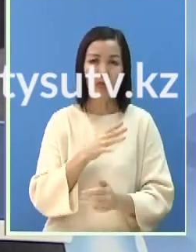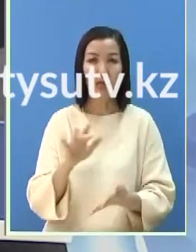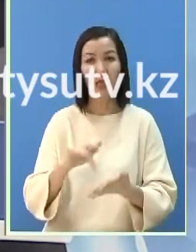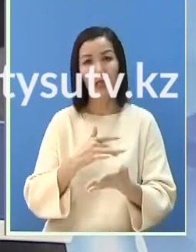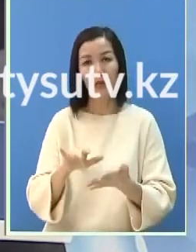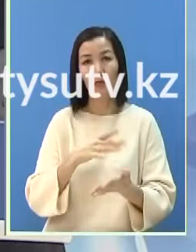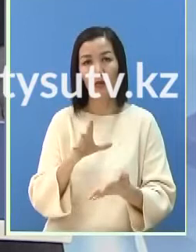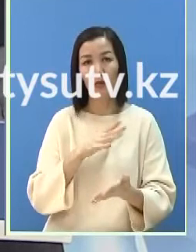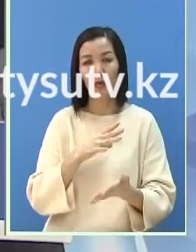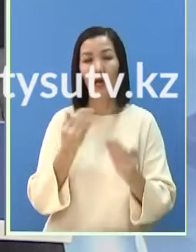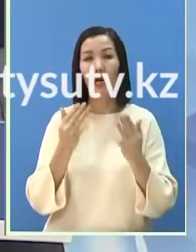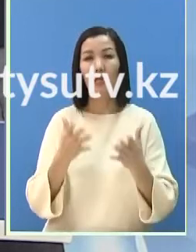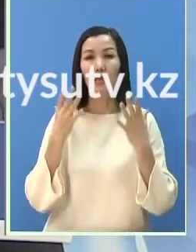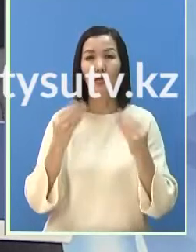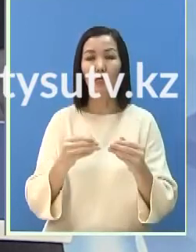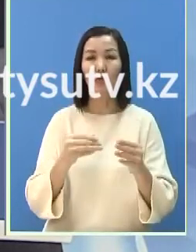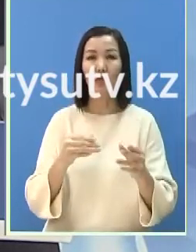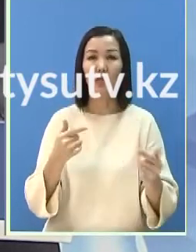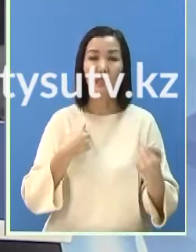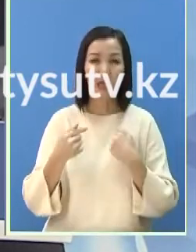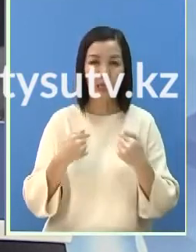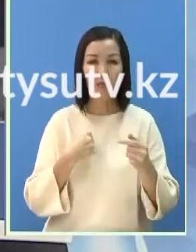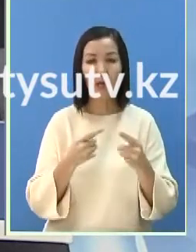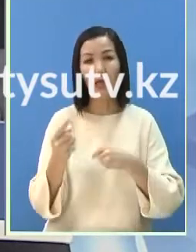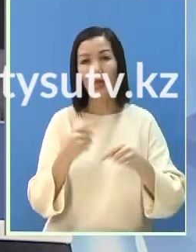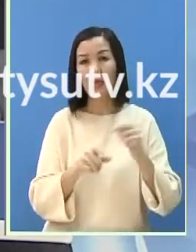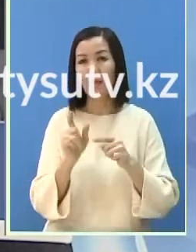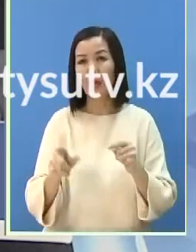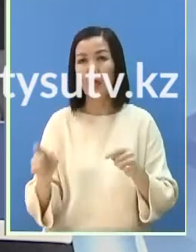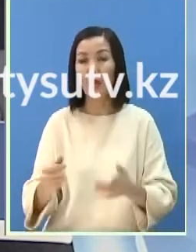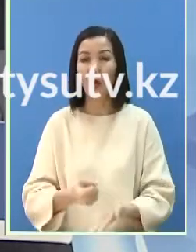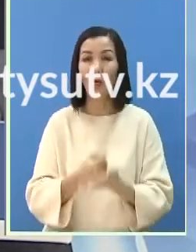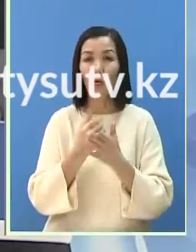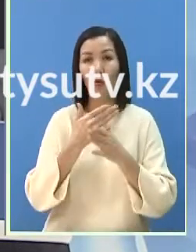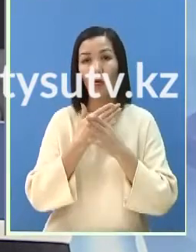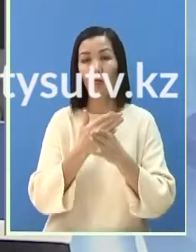осындай. Қазіргі таңда енді осы зардап шеккен кәсіпкерлерге